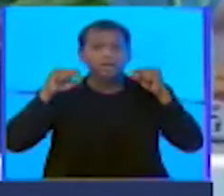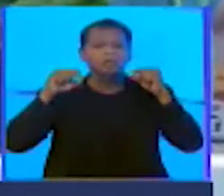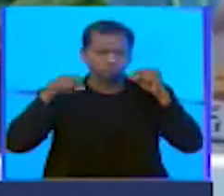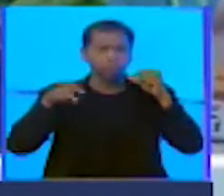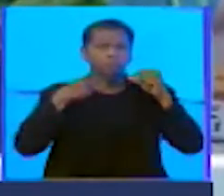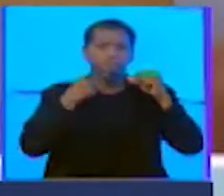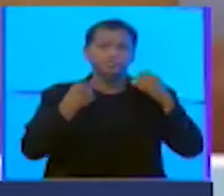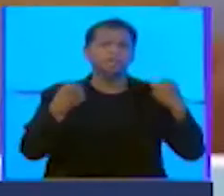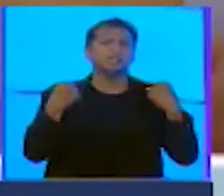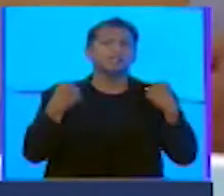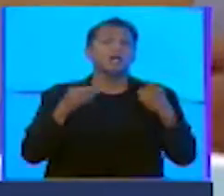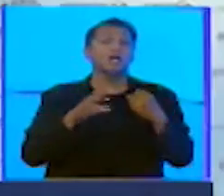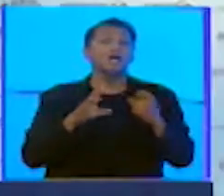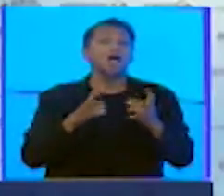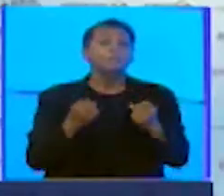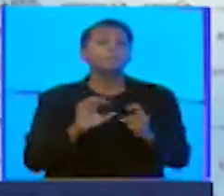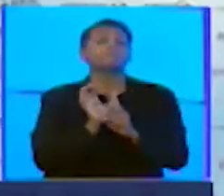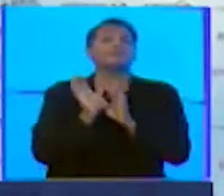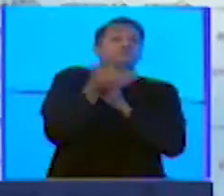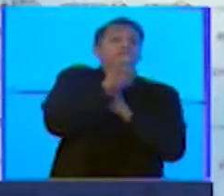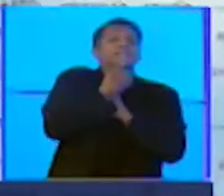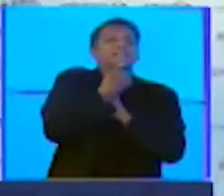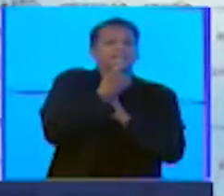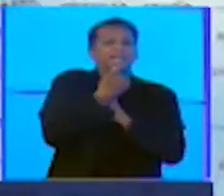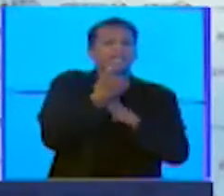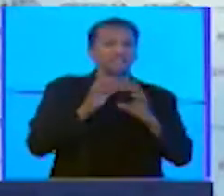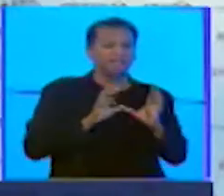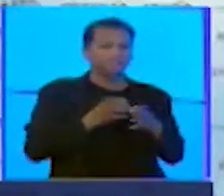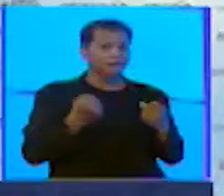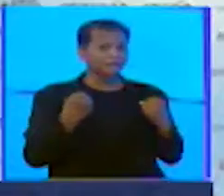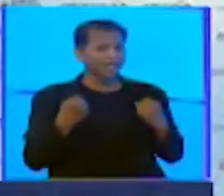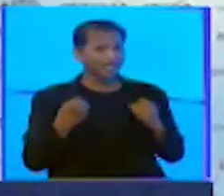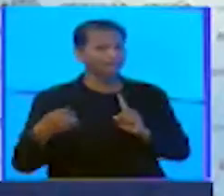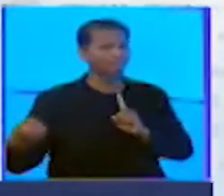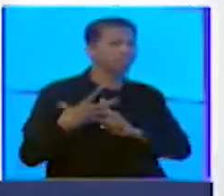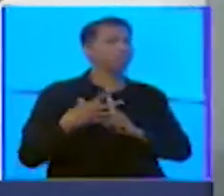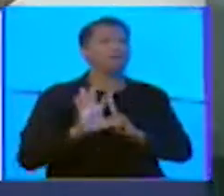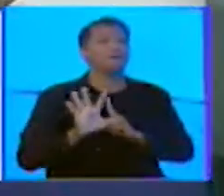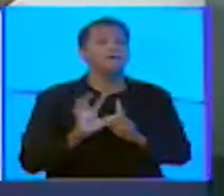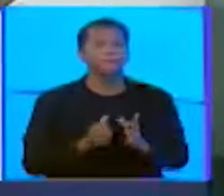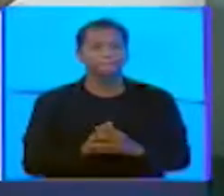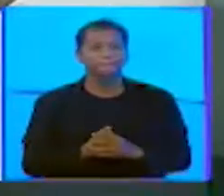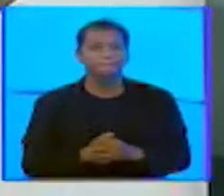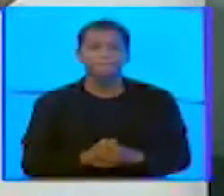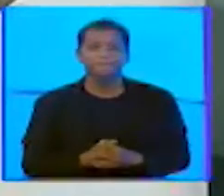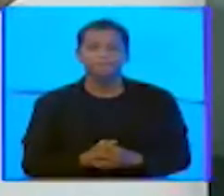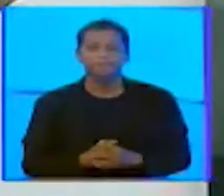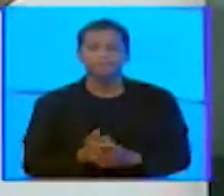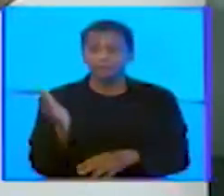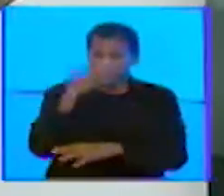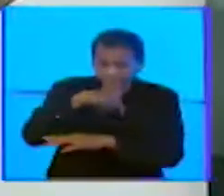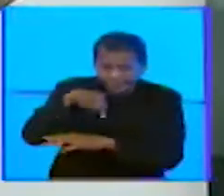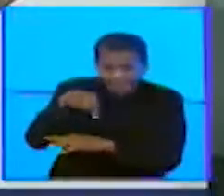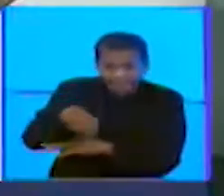memproteksi mereka juga dari terpapar dari dengan virus Corona ini telah hari ini terkait dengan juga